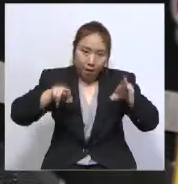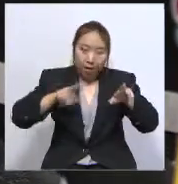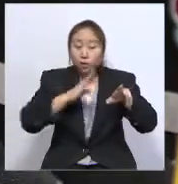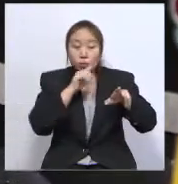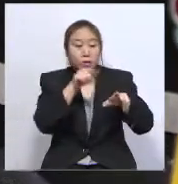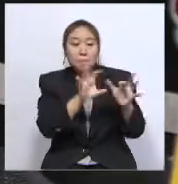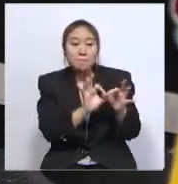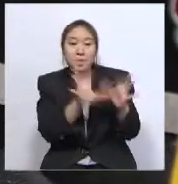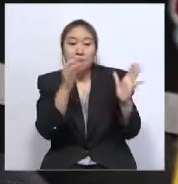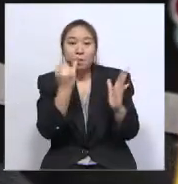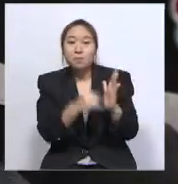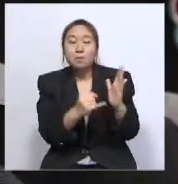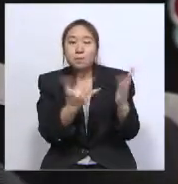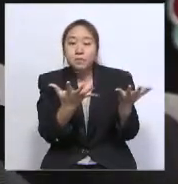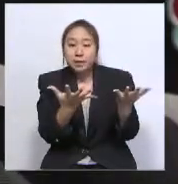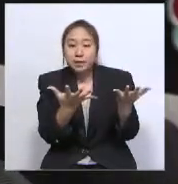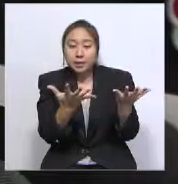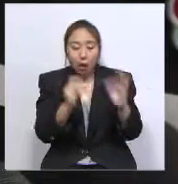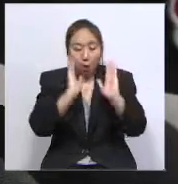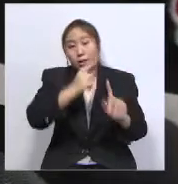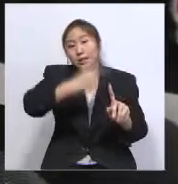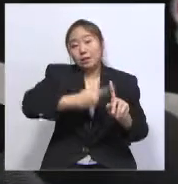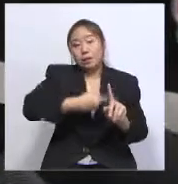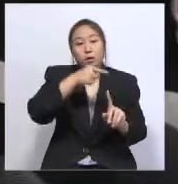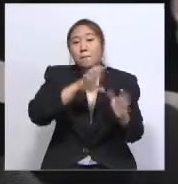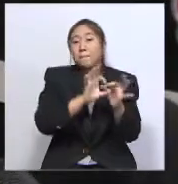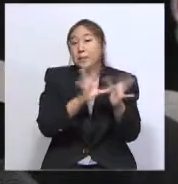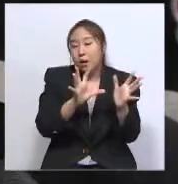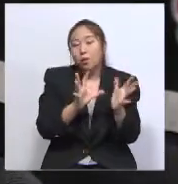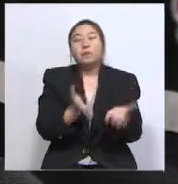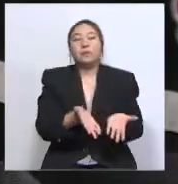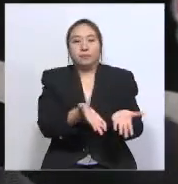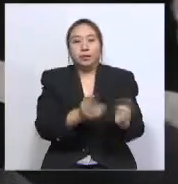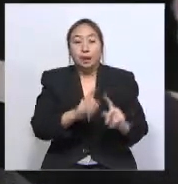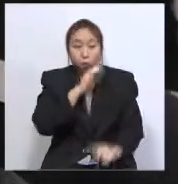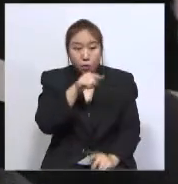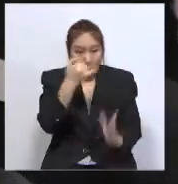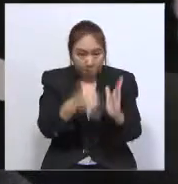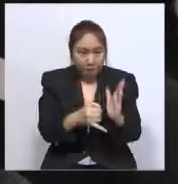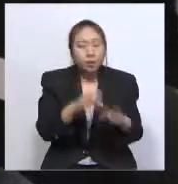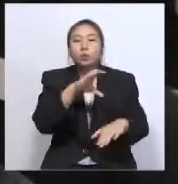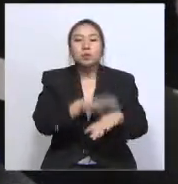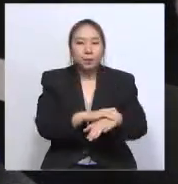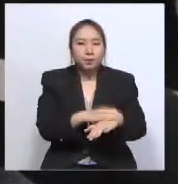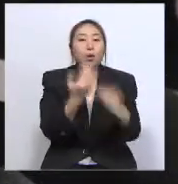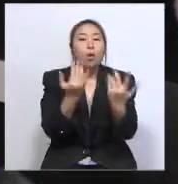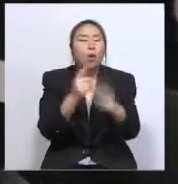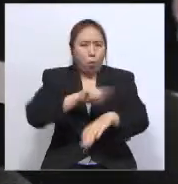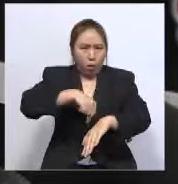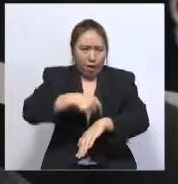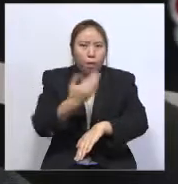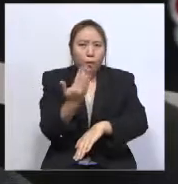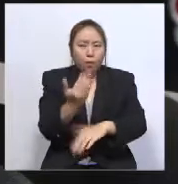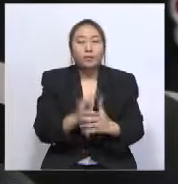ไม่เกี่ยวข้องถ้าผู้เช่าเขาไม่เกี่ยวข้องก็ต้องว่างไปนะครับนะแต่ถ้าเขาเกี่ยวข้องก็ต้องดำเนินการกันไปเดี๋ยวขอเวลานิดนึงนะครับ